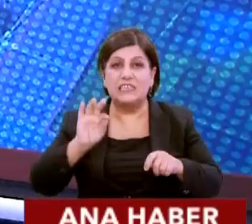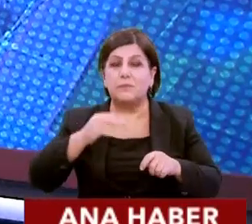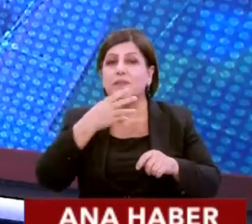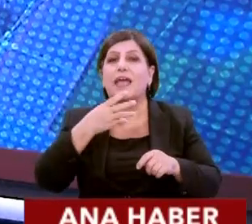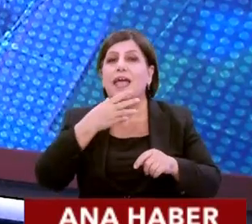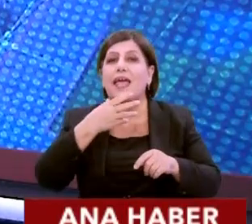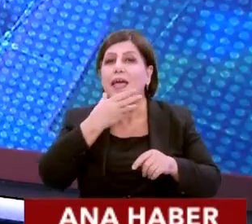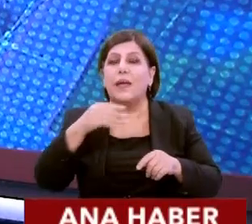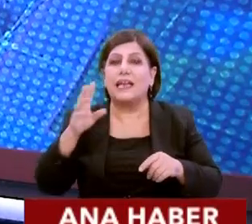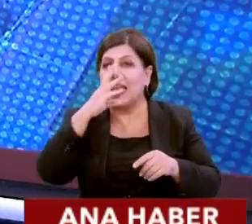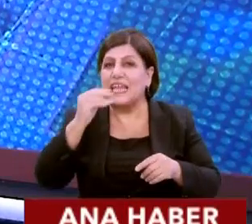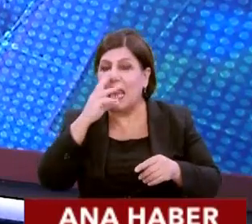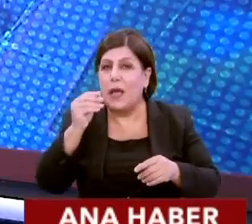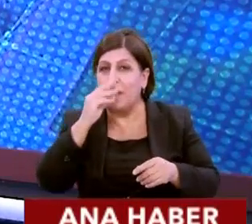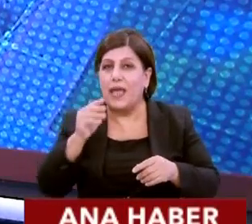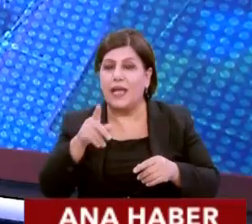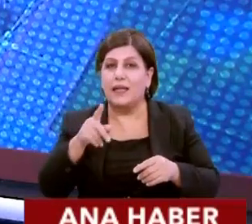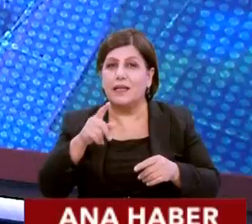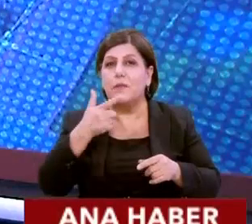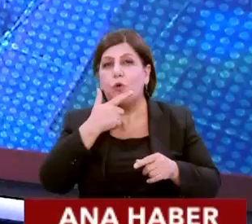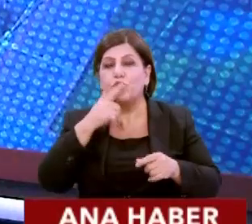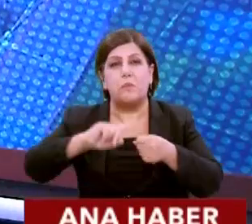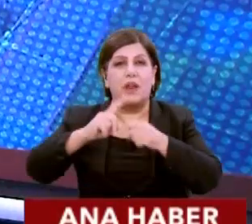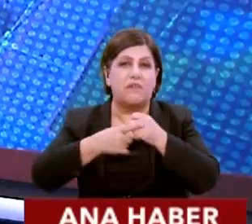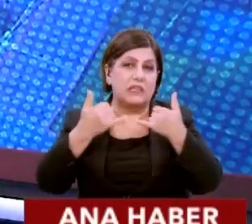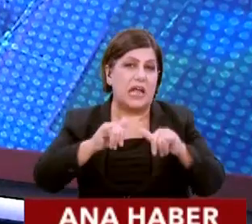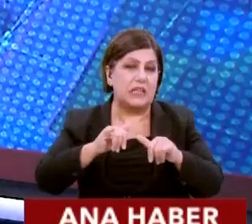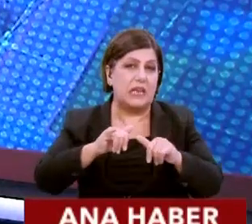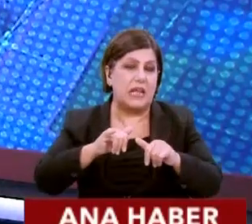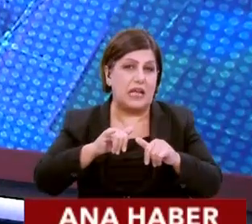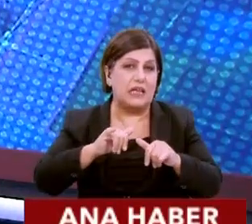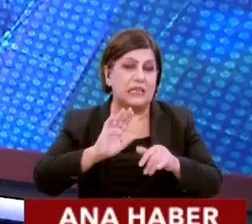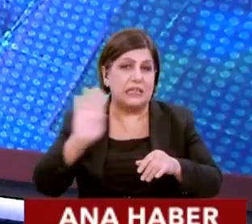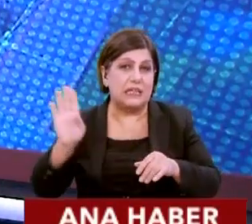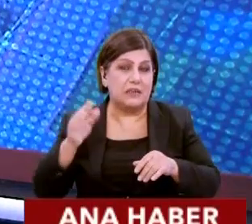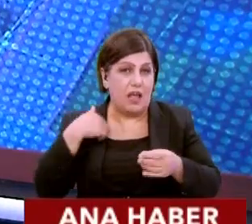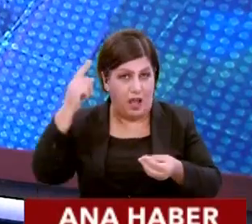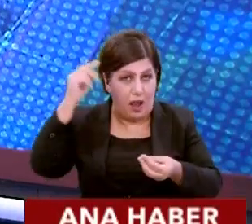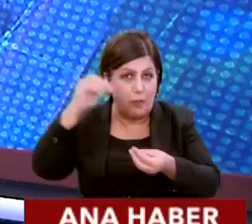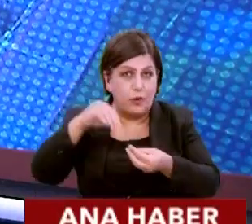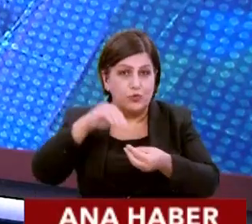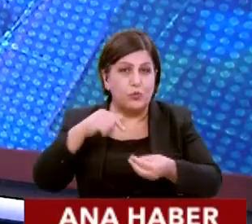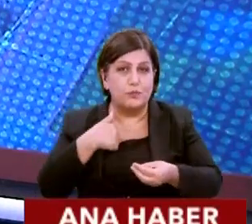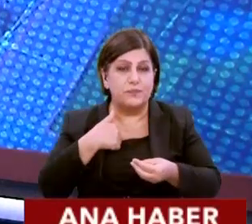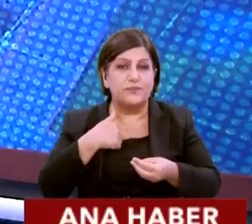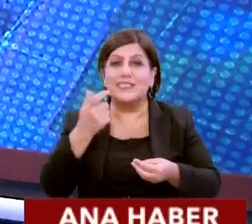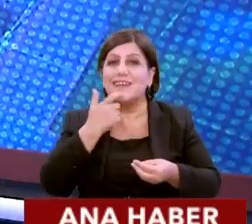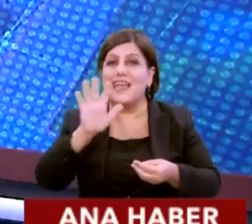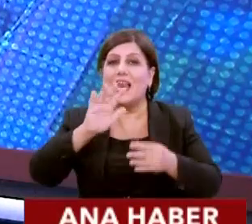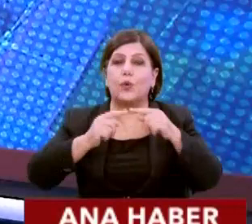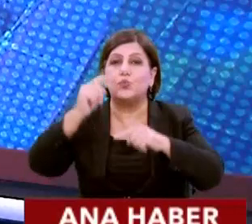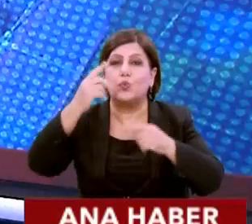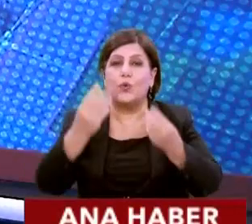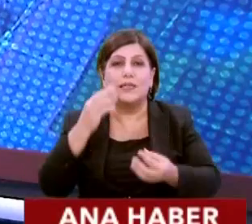ikramiyesi Belki sizi bodrumda Bir hafta tatile götürür abartıyor muyum ya Yaşı elinin üstünde